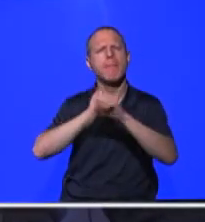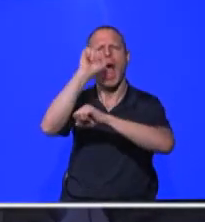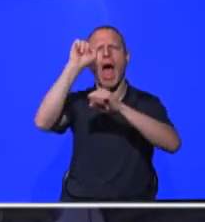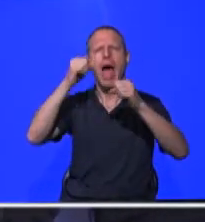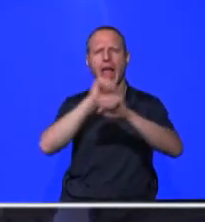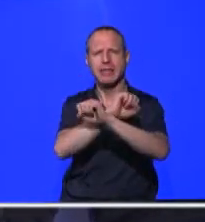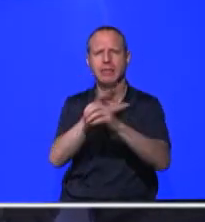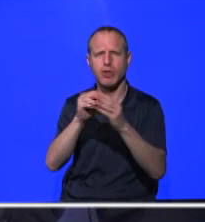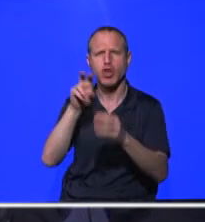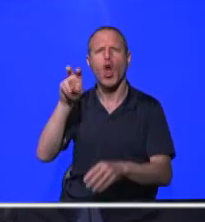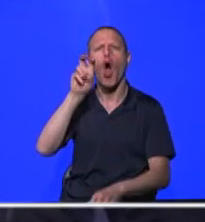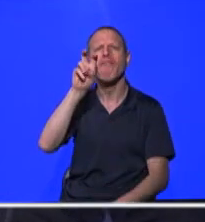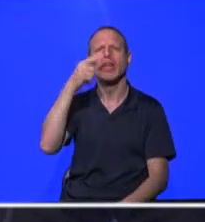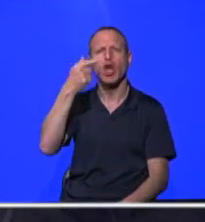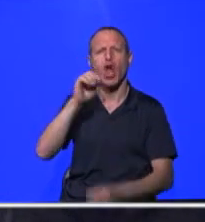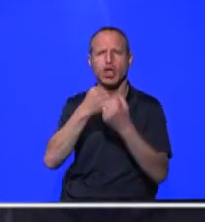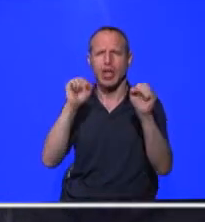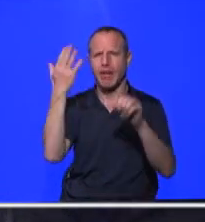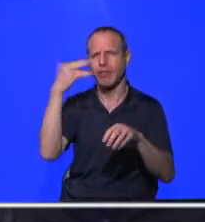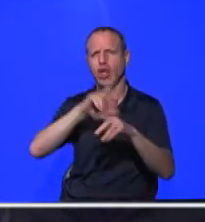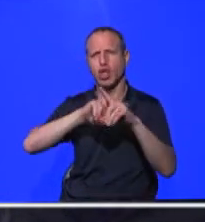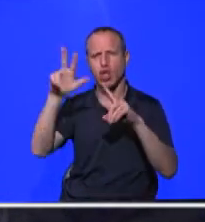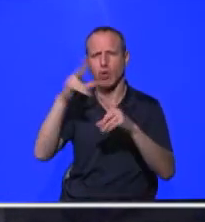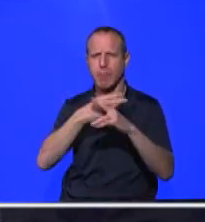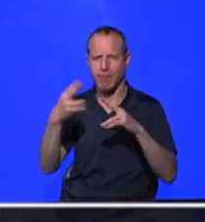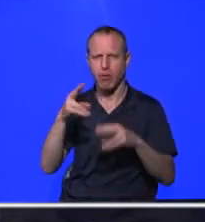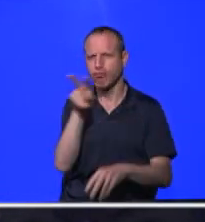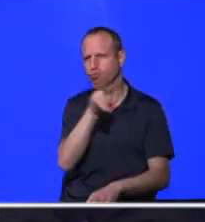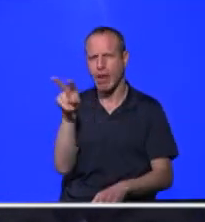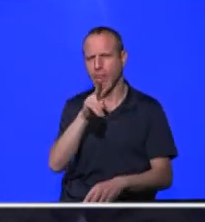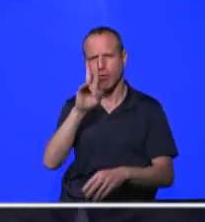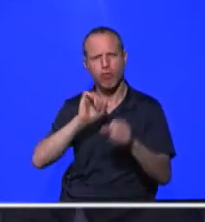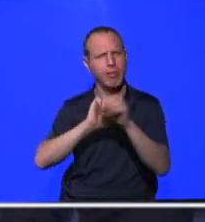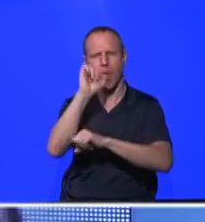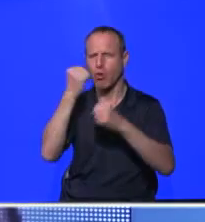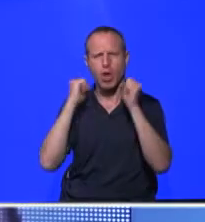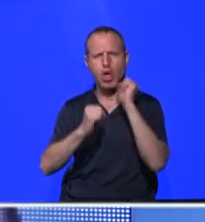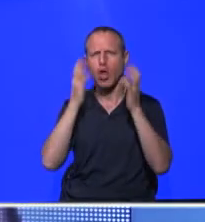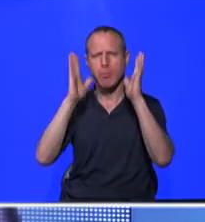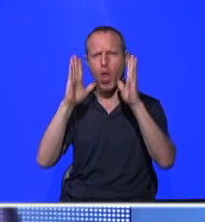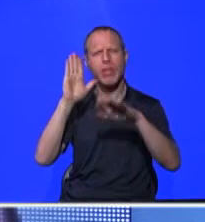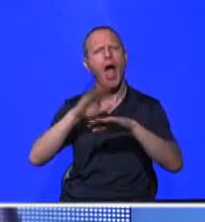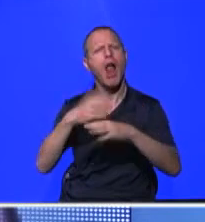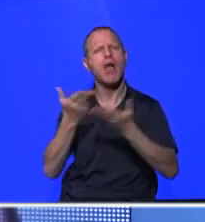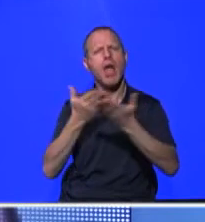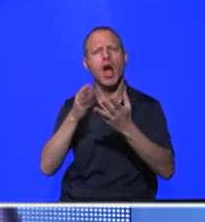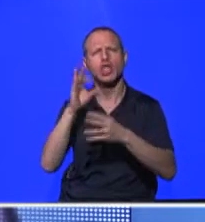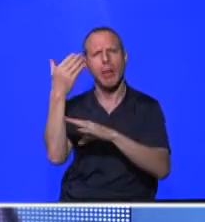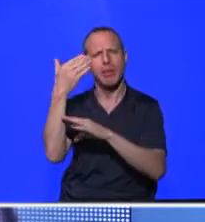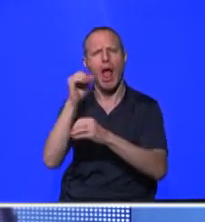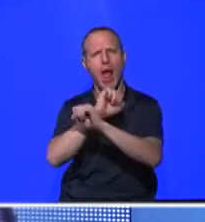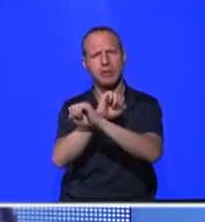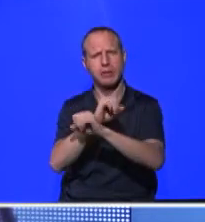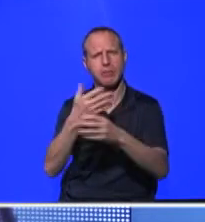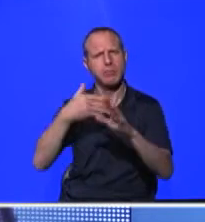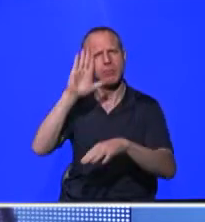ואיתו אופרי גולד, שהשתחרר לפני 3 חודשים בלבד. שניכם יש טענות קשות מאוד על היחס של המדינה לאסירים,